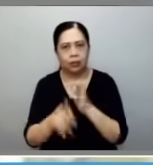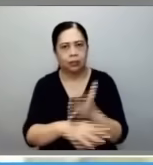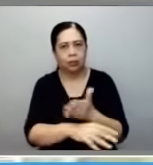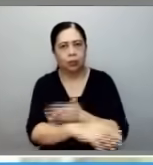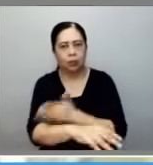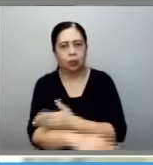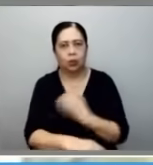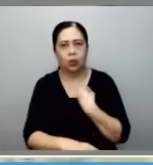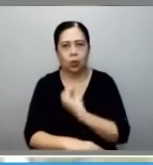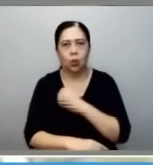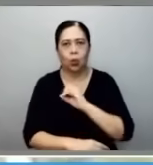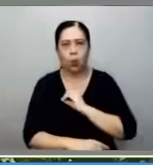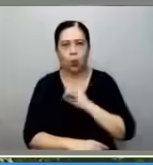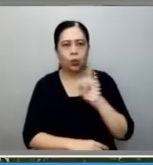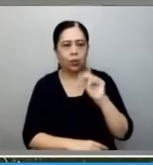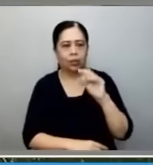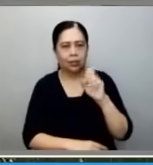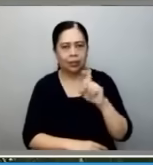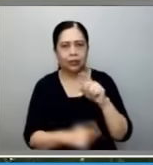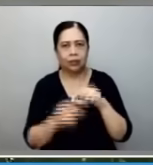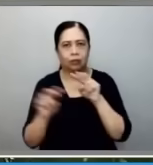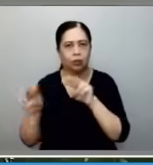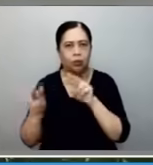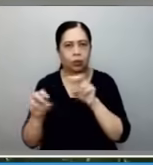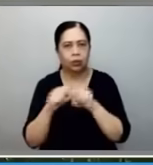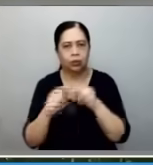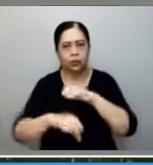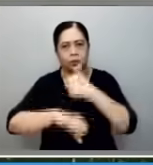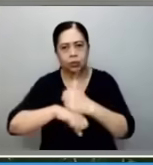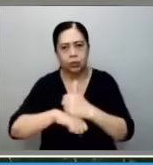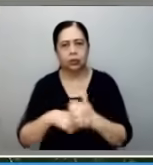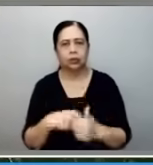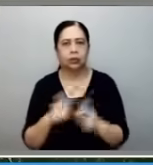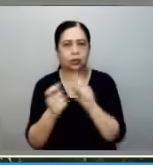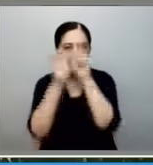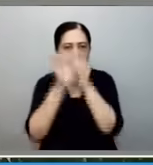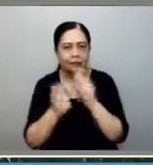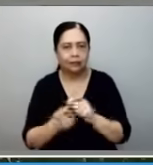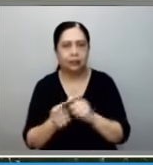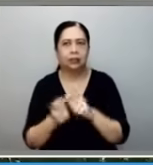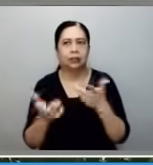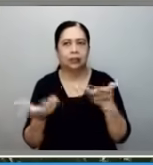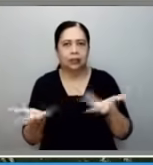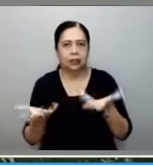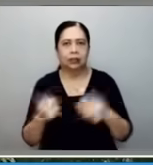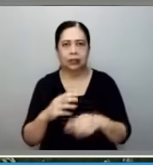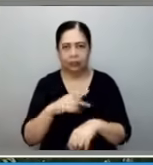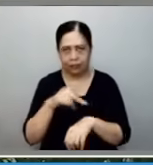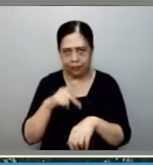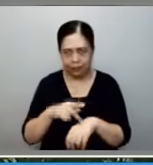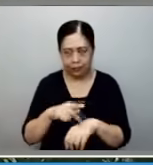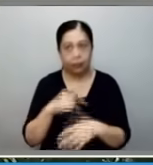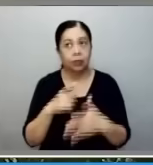ating heat index na forecast para po makapag-establish tayo ng specific threshold dito sa ating bansa. And